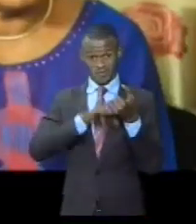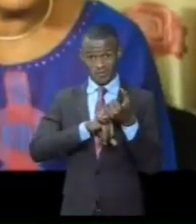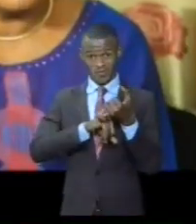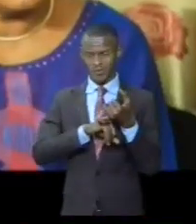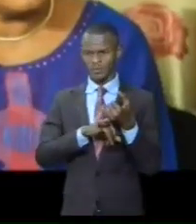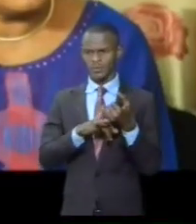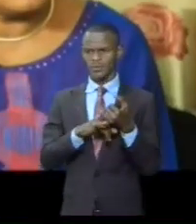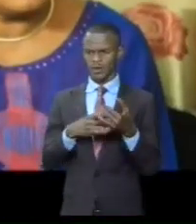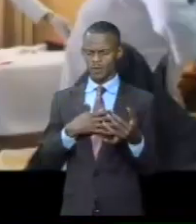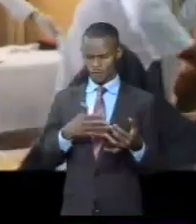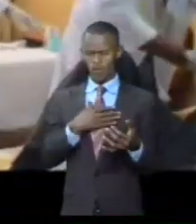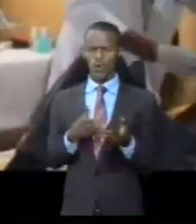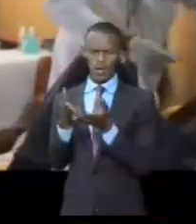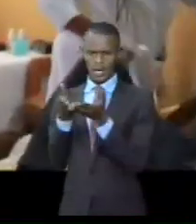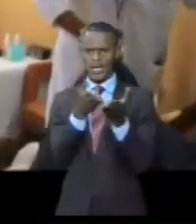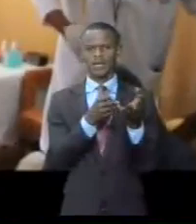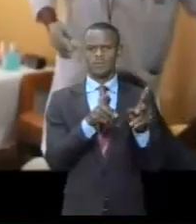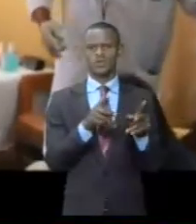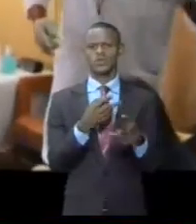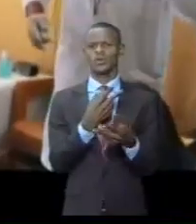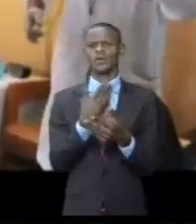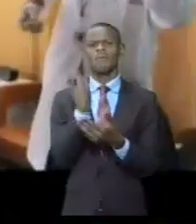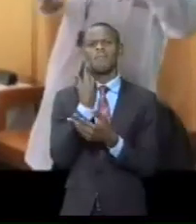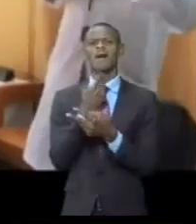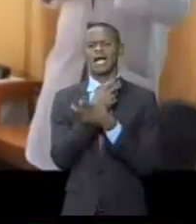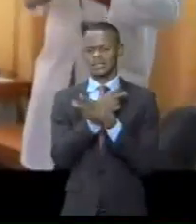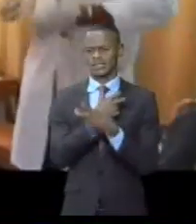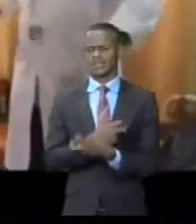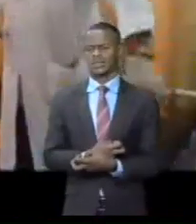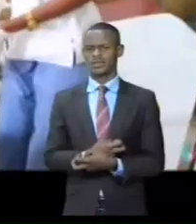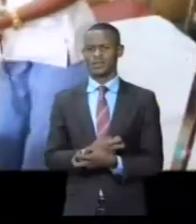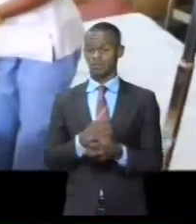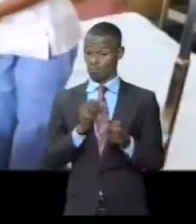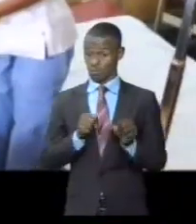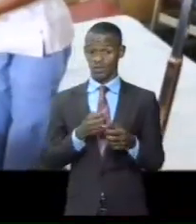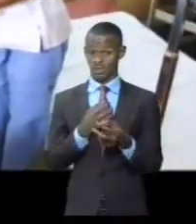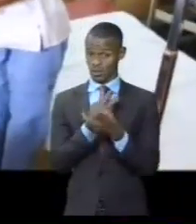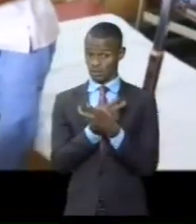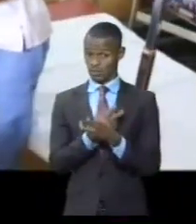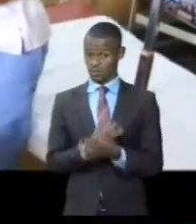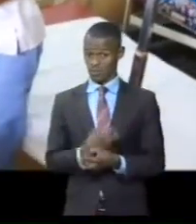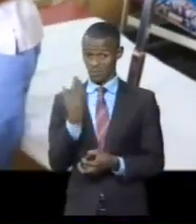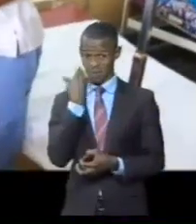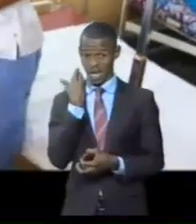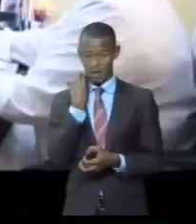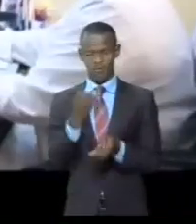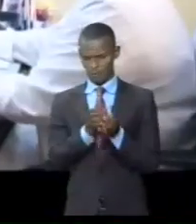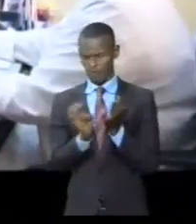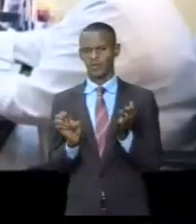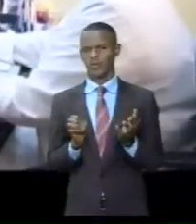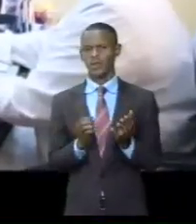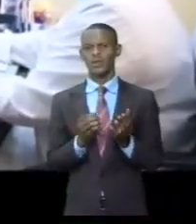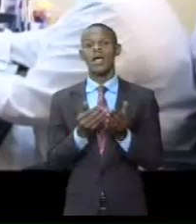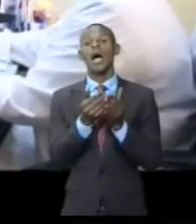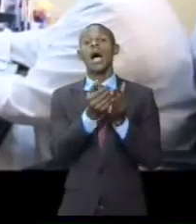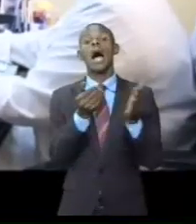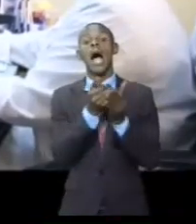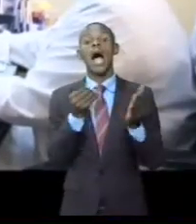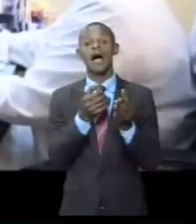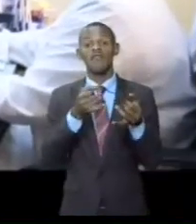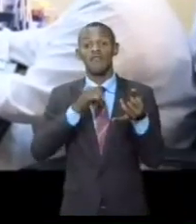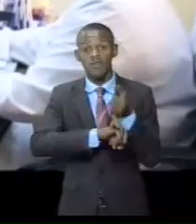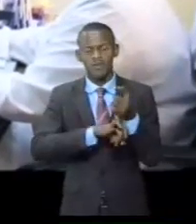malades stigmatisés. Et pourtant, c'est une maladie que l'on peut éviter si on fait des examens prénuptiaux. Il faut donc sensibiliser